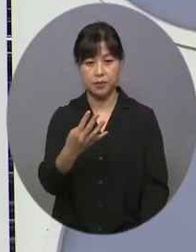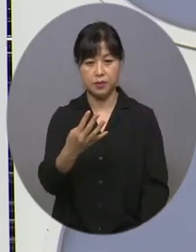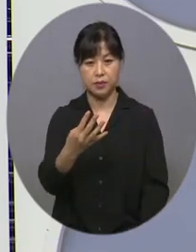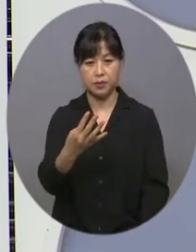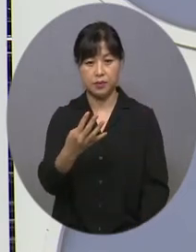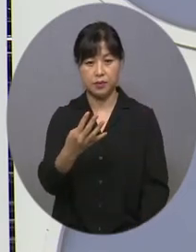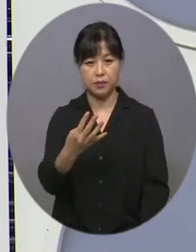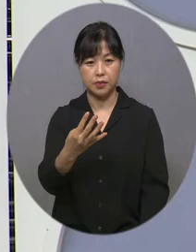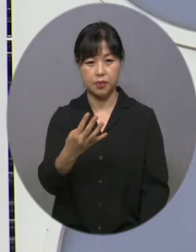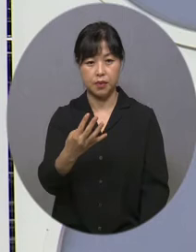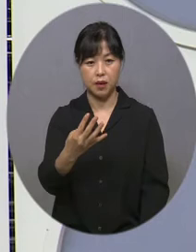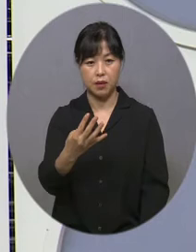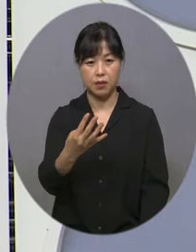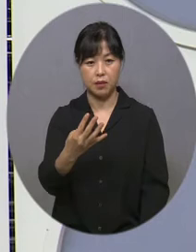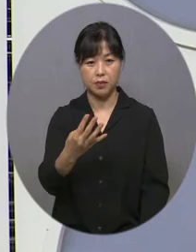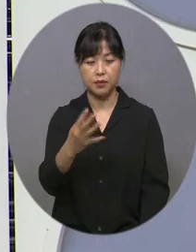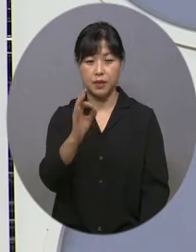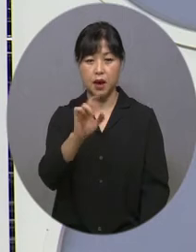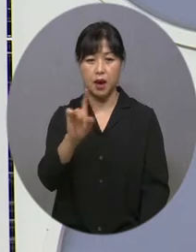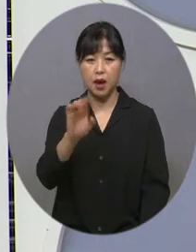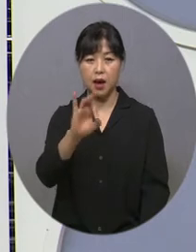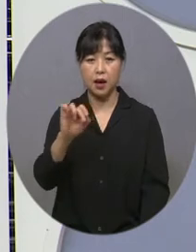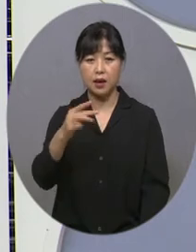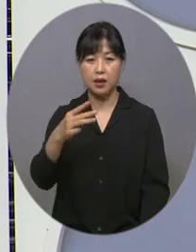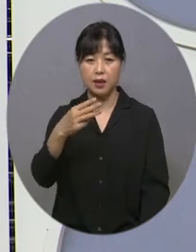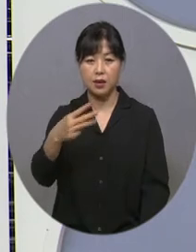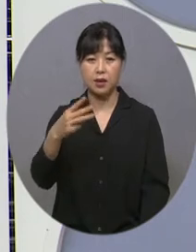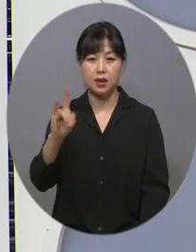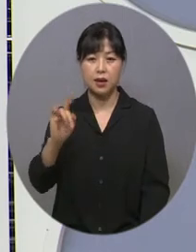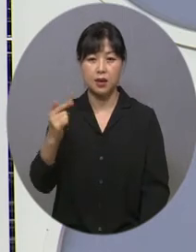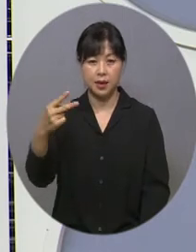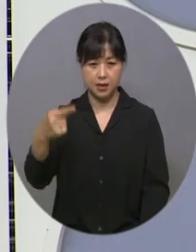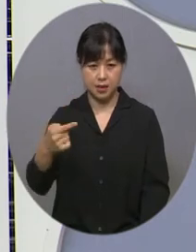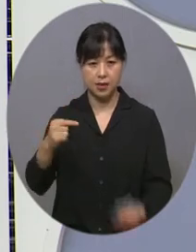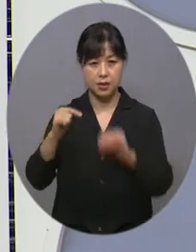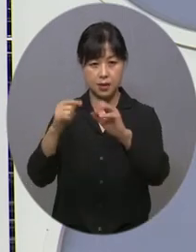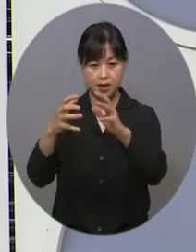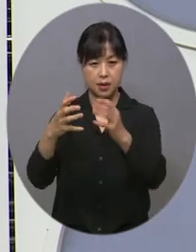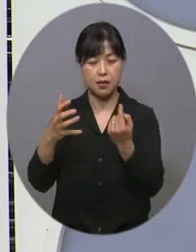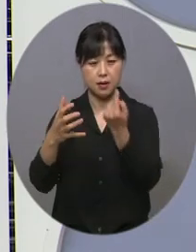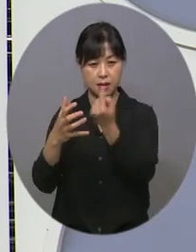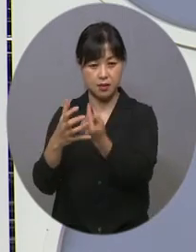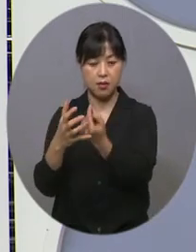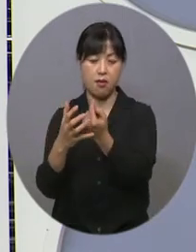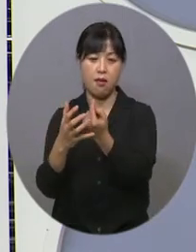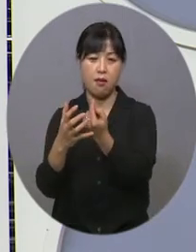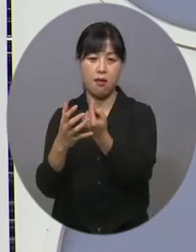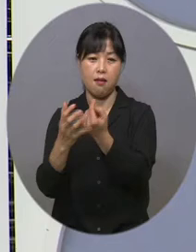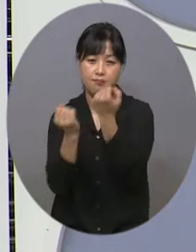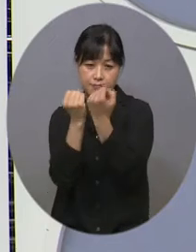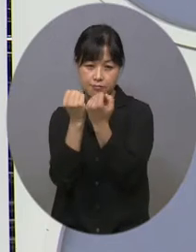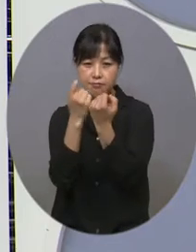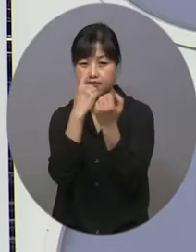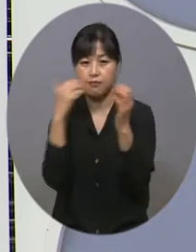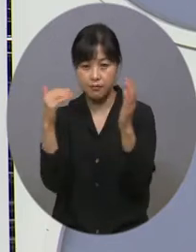1994년도에 그 아일랜드에서 제가 연수를 했습니다. 해외 연수를 마치고 들어와서